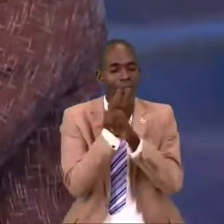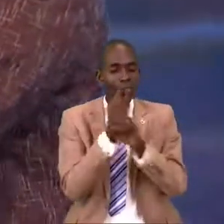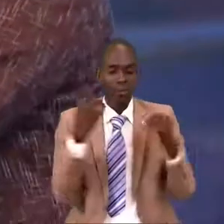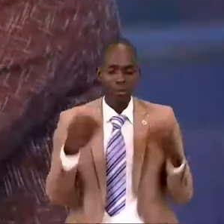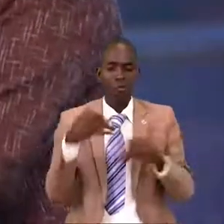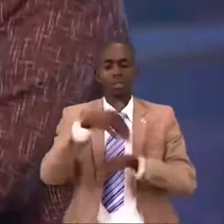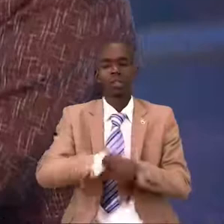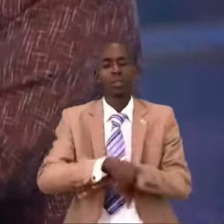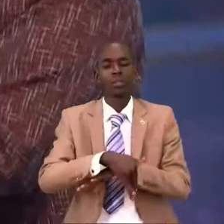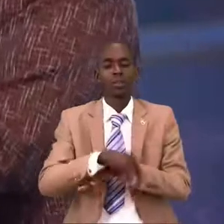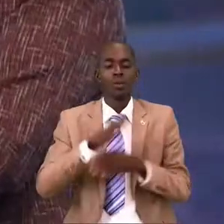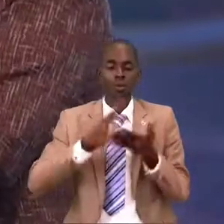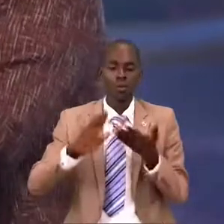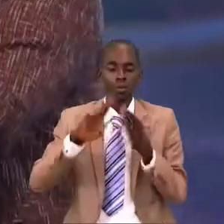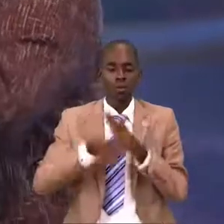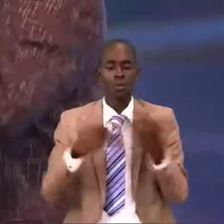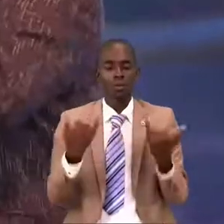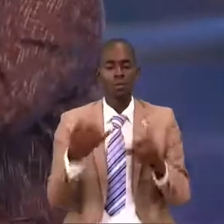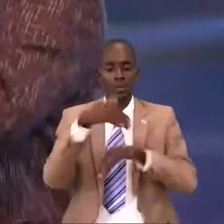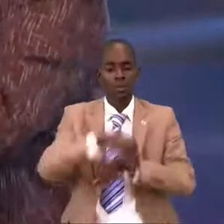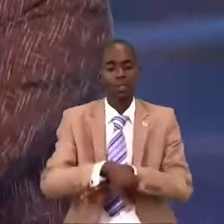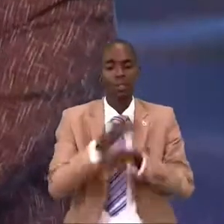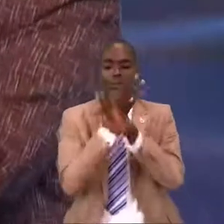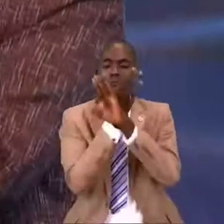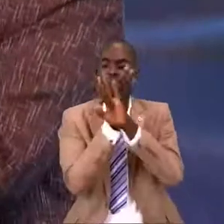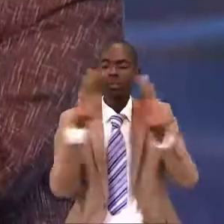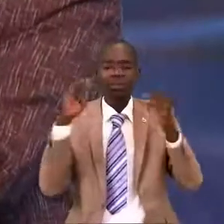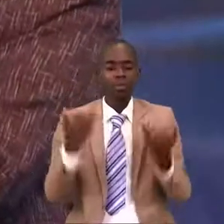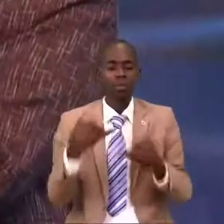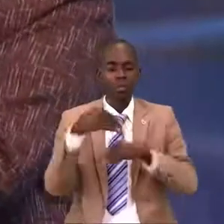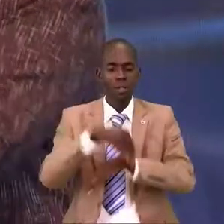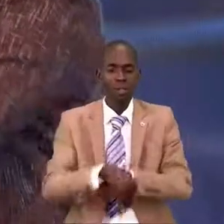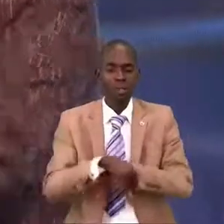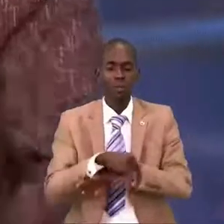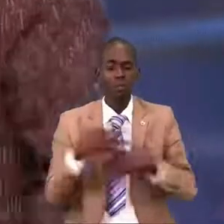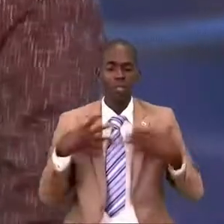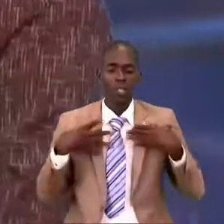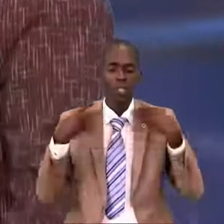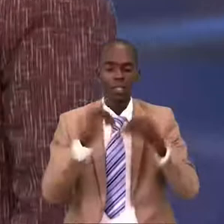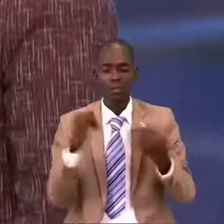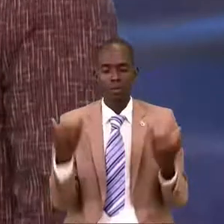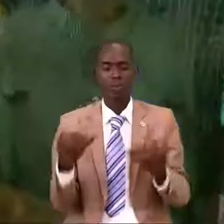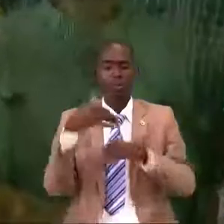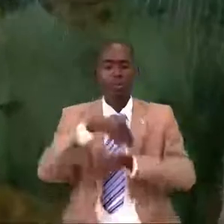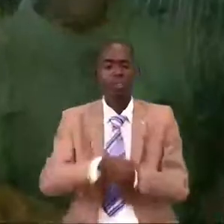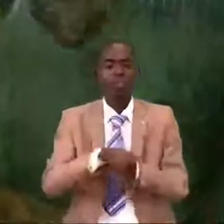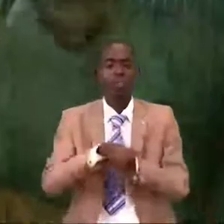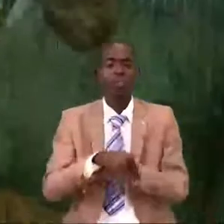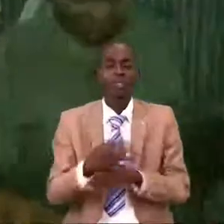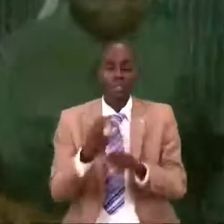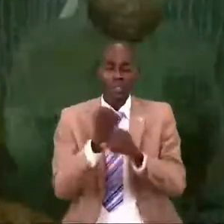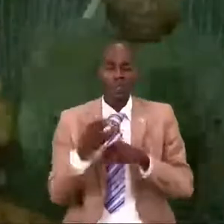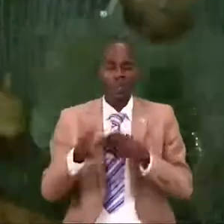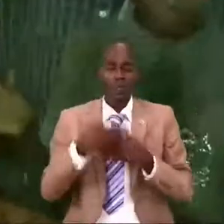soir, guérison ce soir, rétablissement ce soir. Seigneur, nous prions qu'il y ait une manifestation